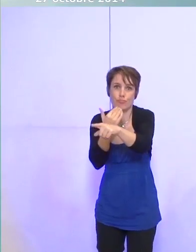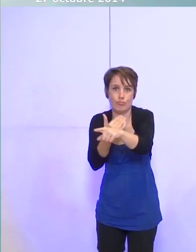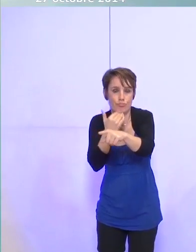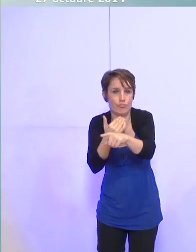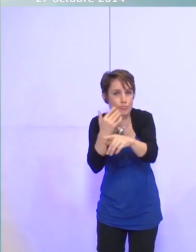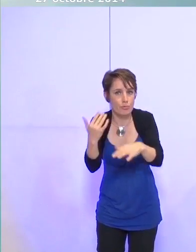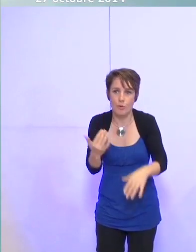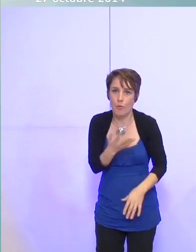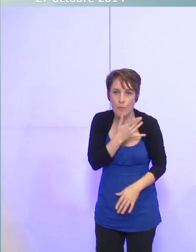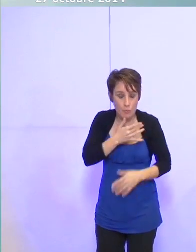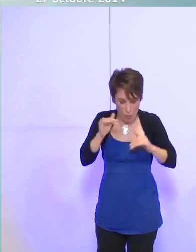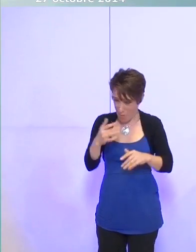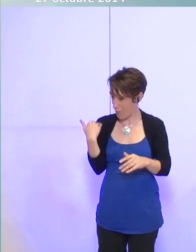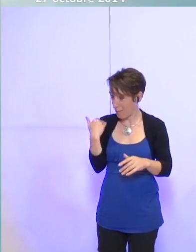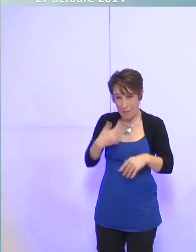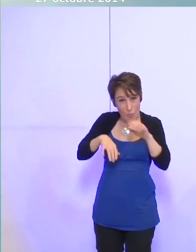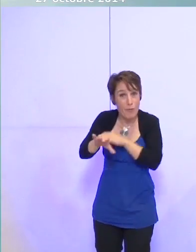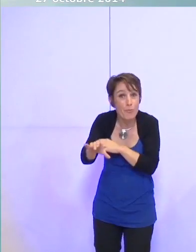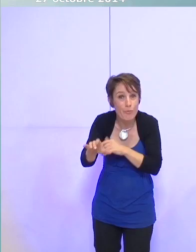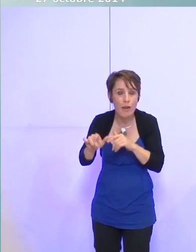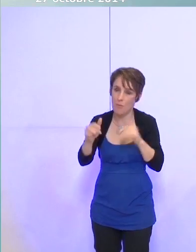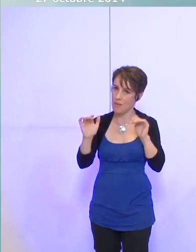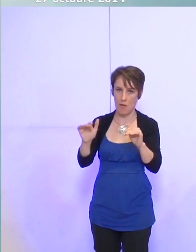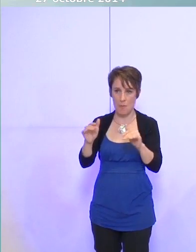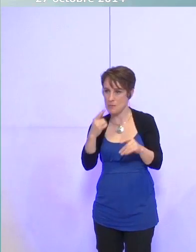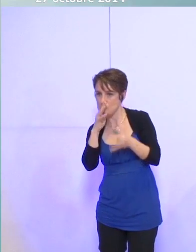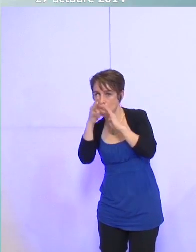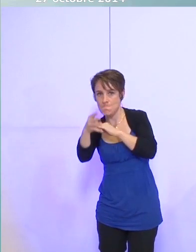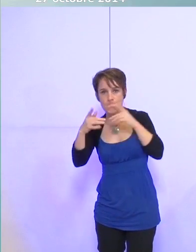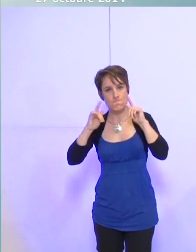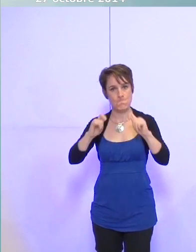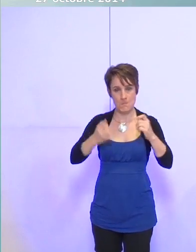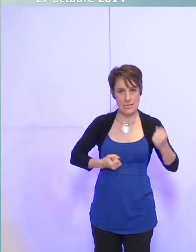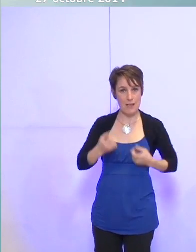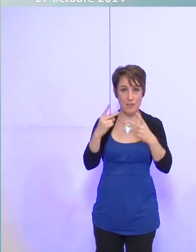la récente recapitalisation, mettent en danger la continuité du service public.